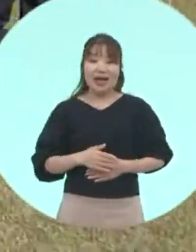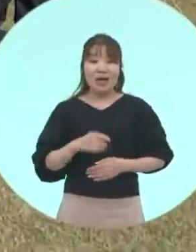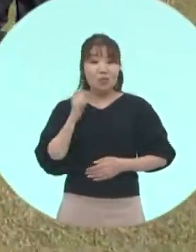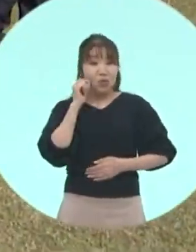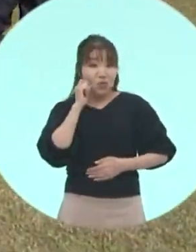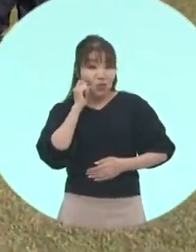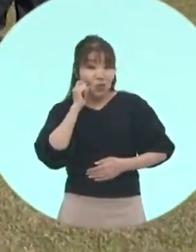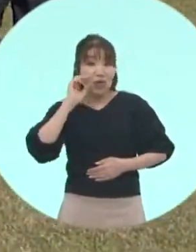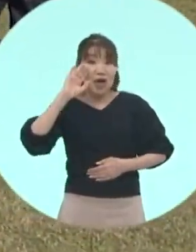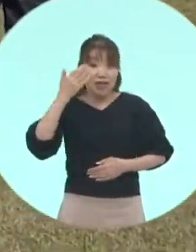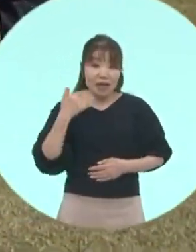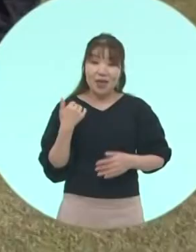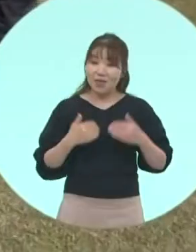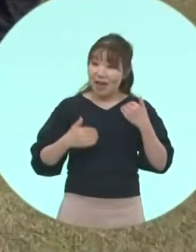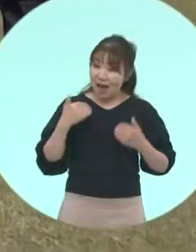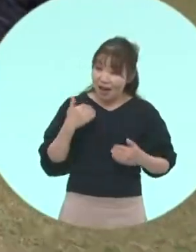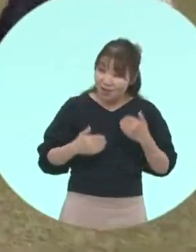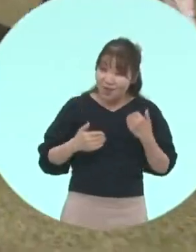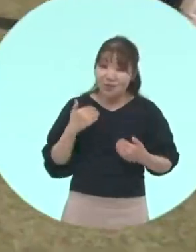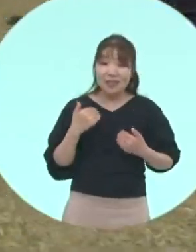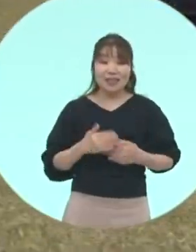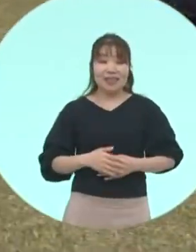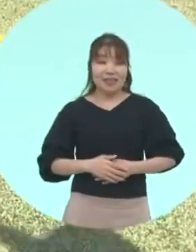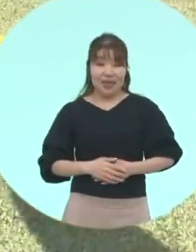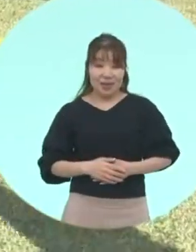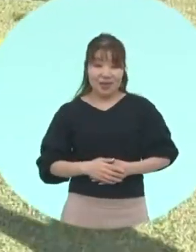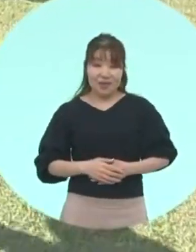難しいですね。でもすごい楽しいです。